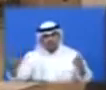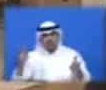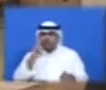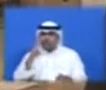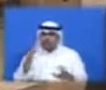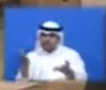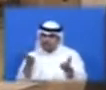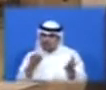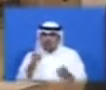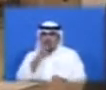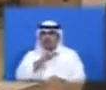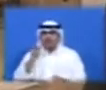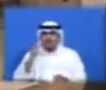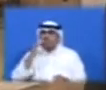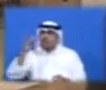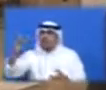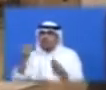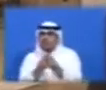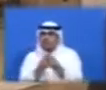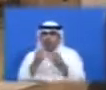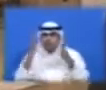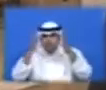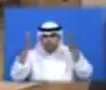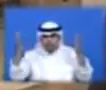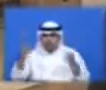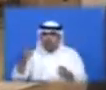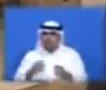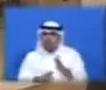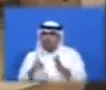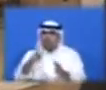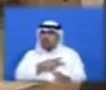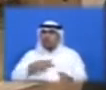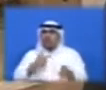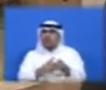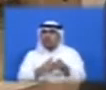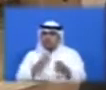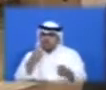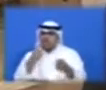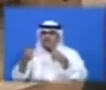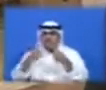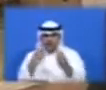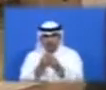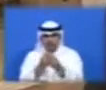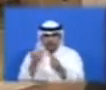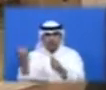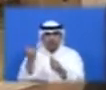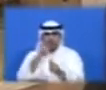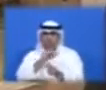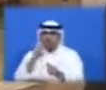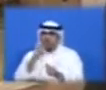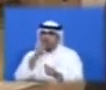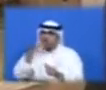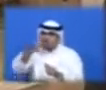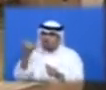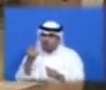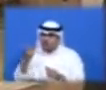أرضية خصبة لاحتكاك الشباب مع بعض المسؤولين في وزارة الصحة لتسليط الضوء على دور الوزارة